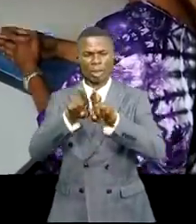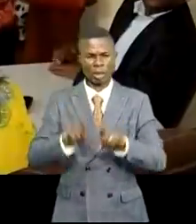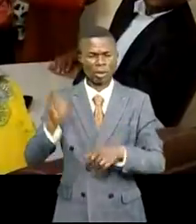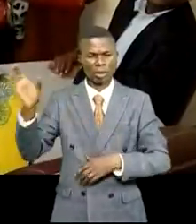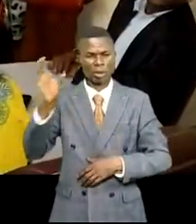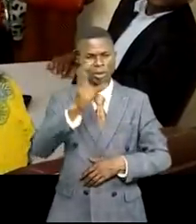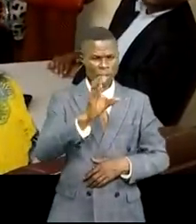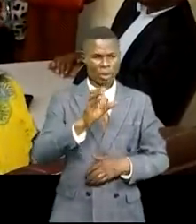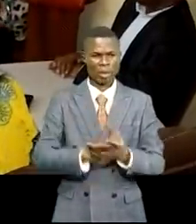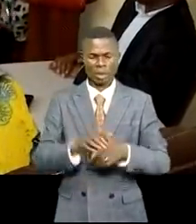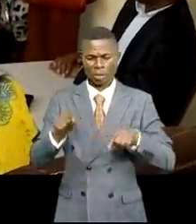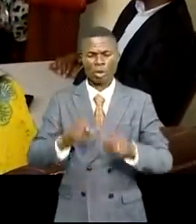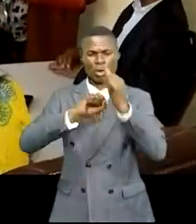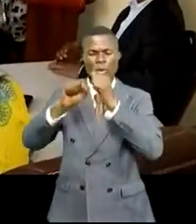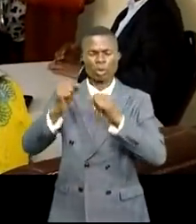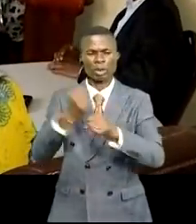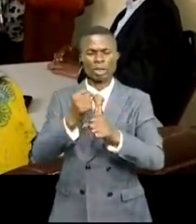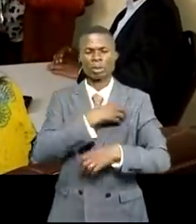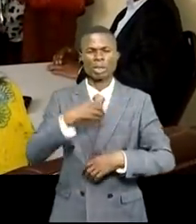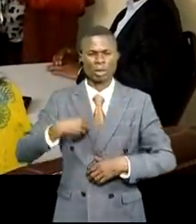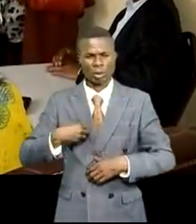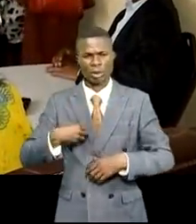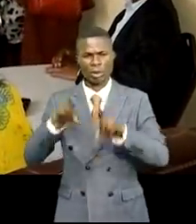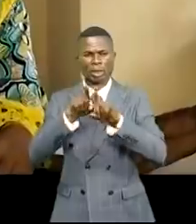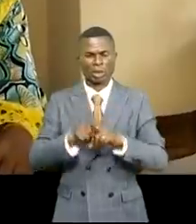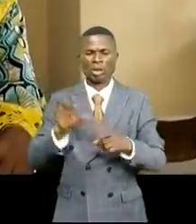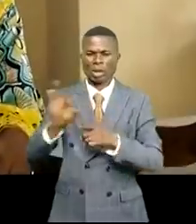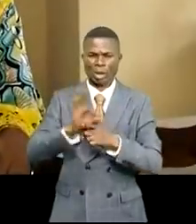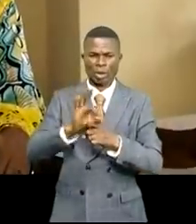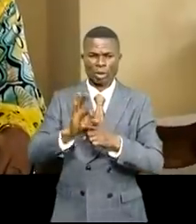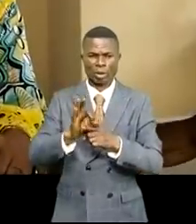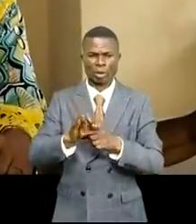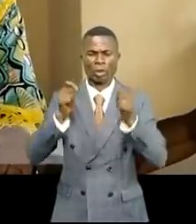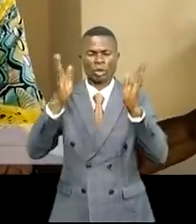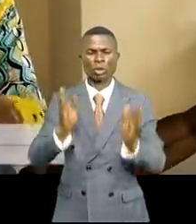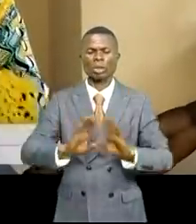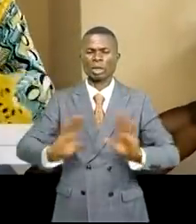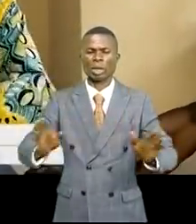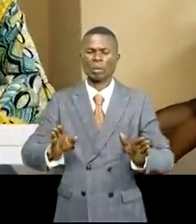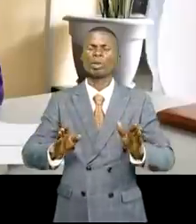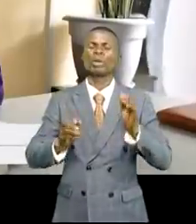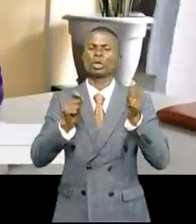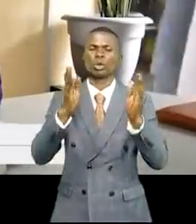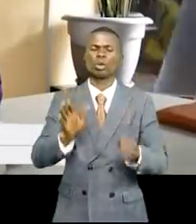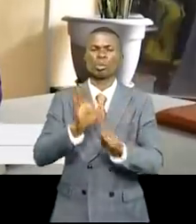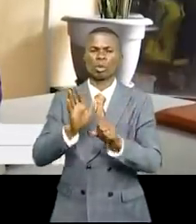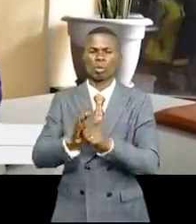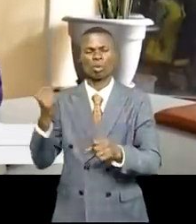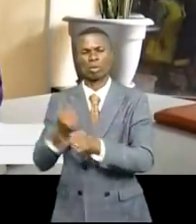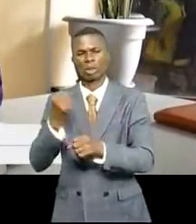l'ICOFEM milite pour la promotion de la femme et du genre et assure la formation des renforcements de capacités de ses membres dans différents